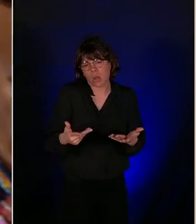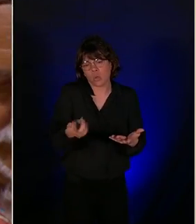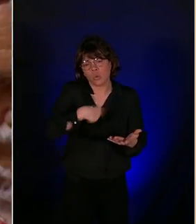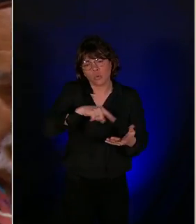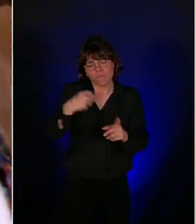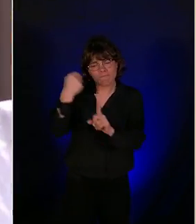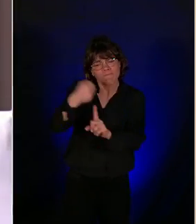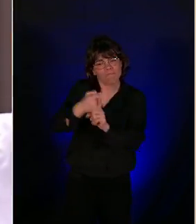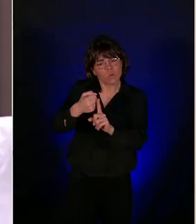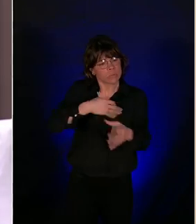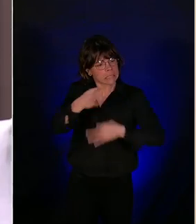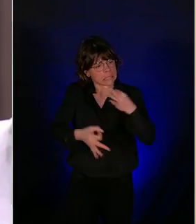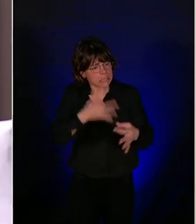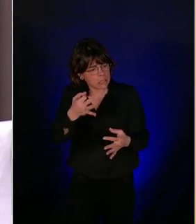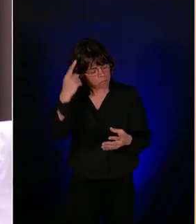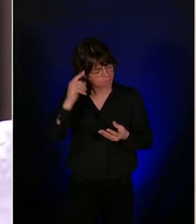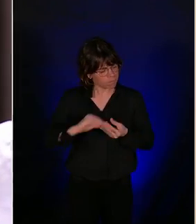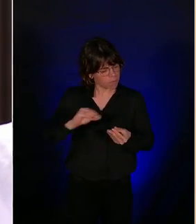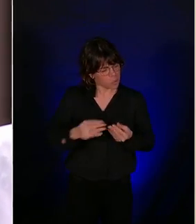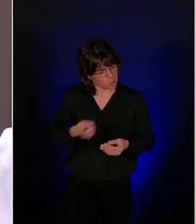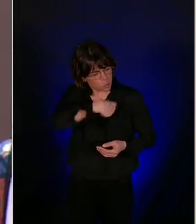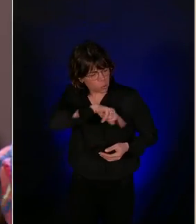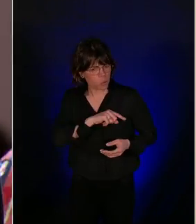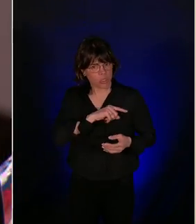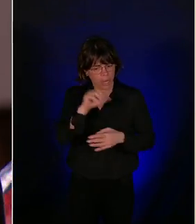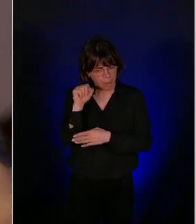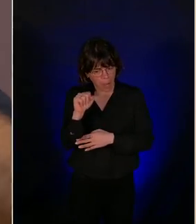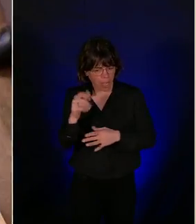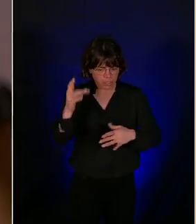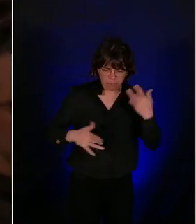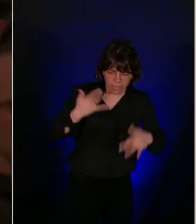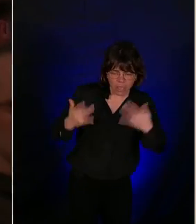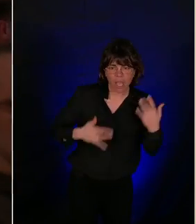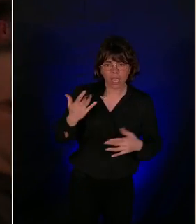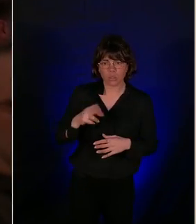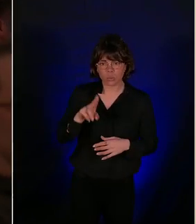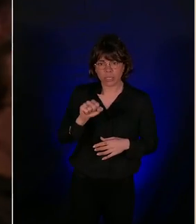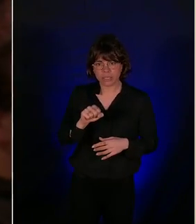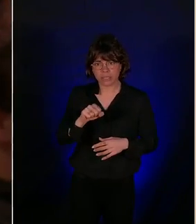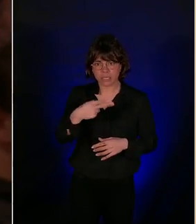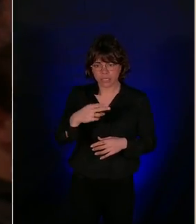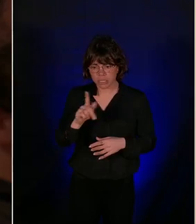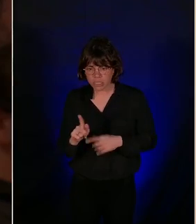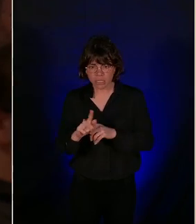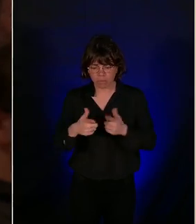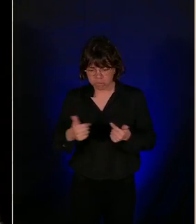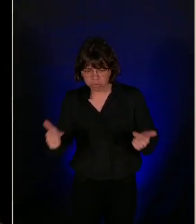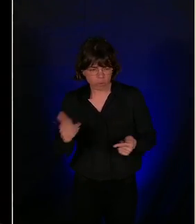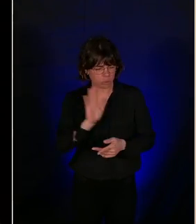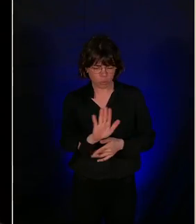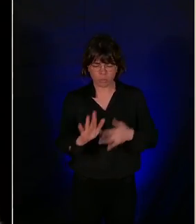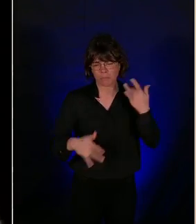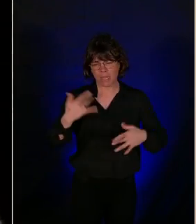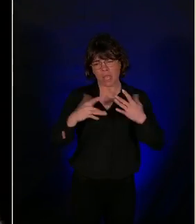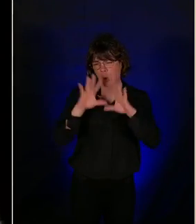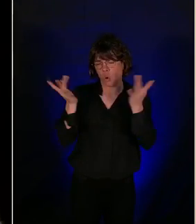revendicatifs qui sont issus de réflexion qu'on a pu avoir avec nos camarades du j'entends concern la cure j'entends